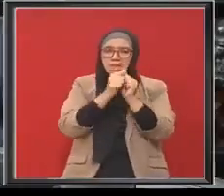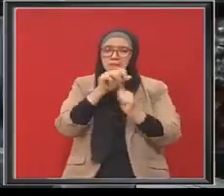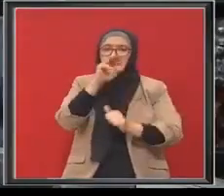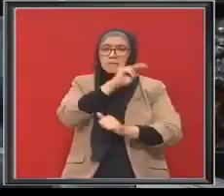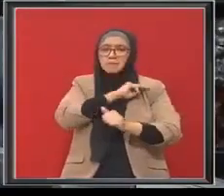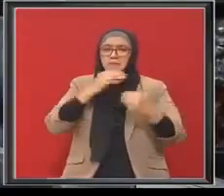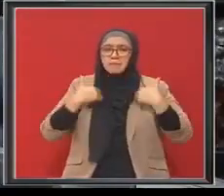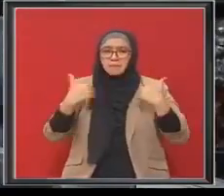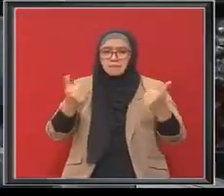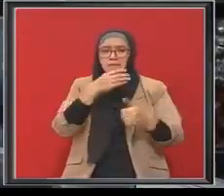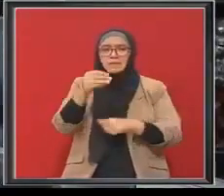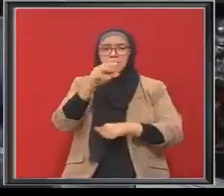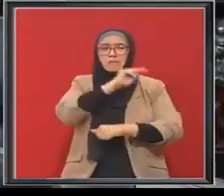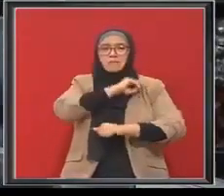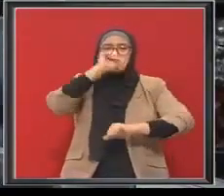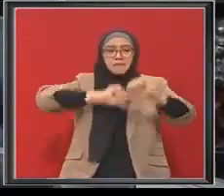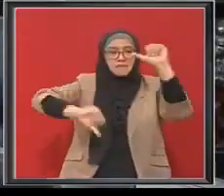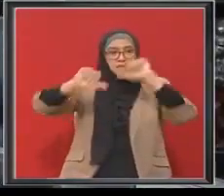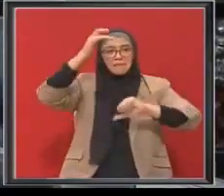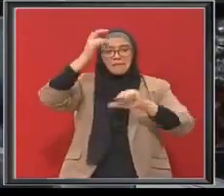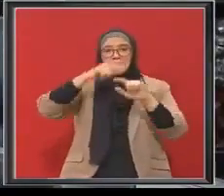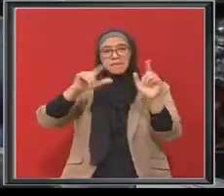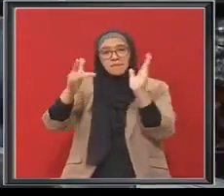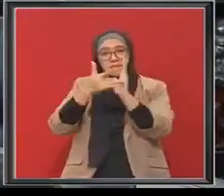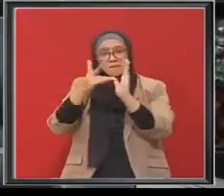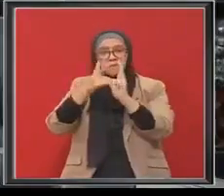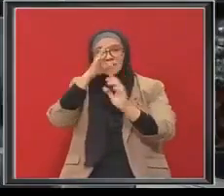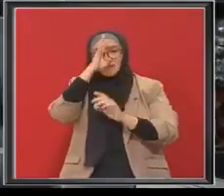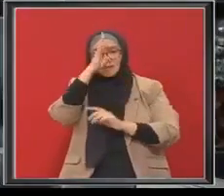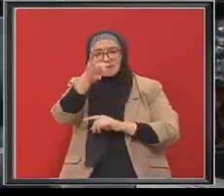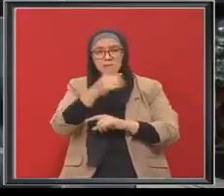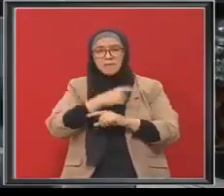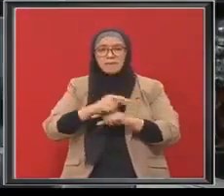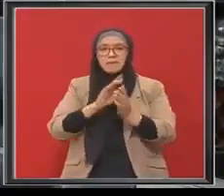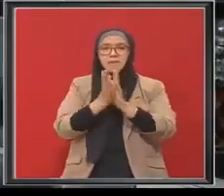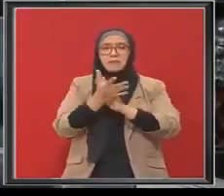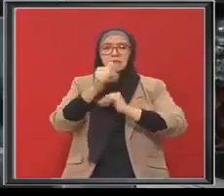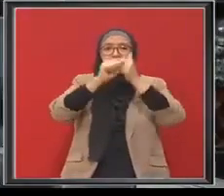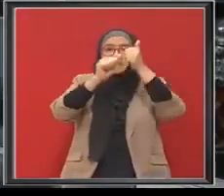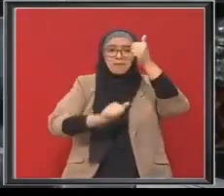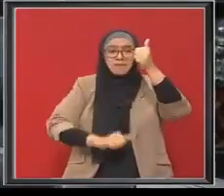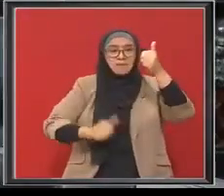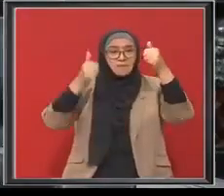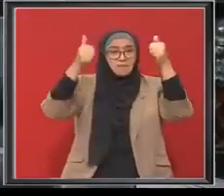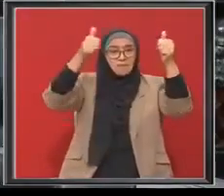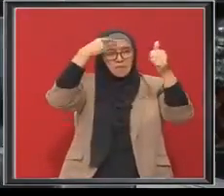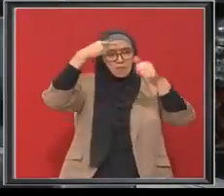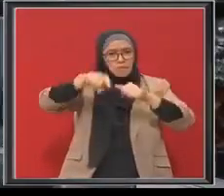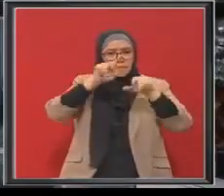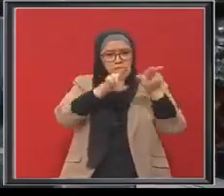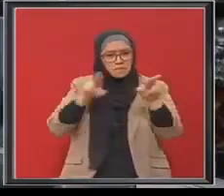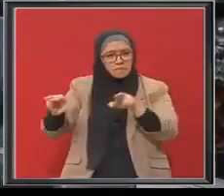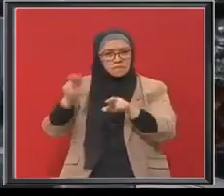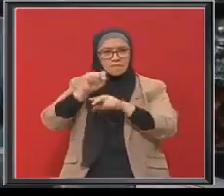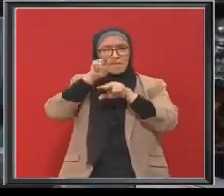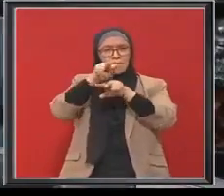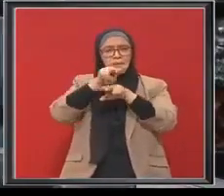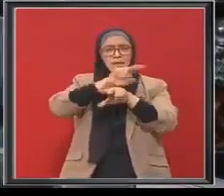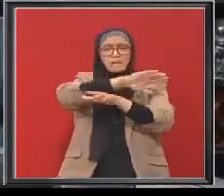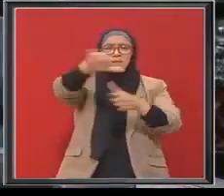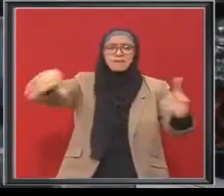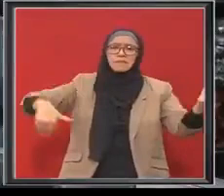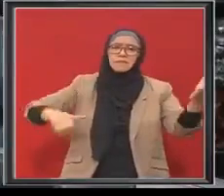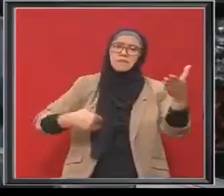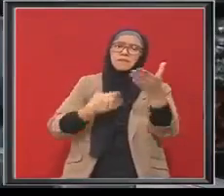mendesain teknologi dan inovasi yang bertindak sebagai jabatan koseindo dalam merancang melaksanakan dan memantau keseluruhan